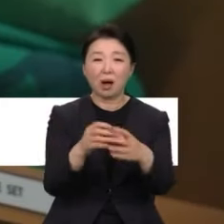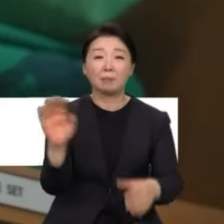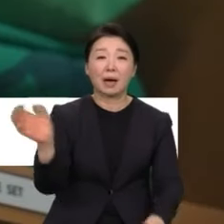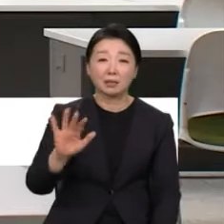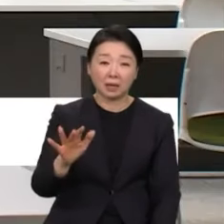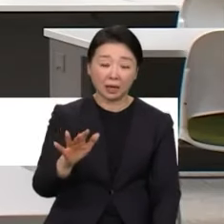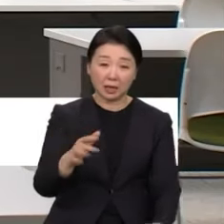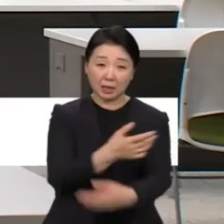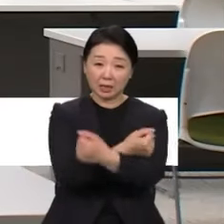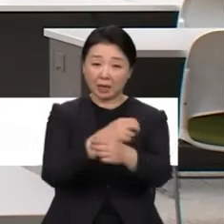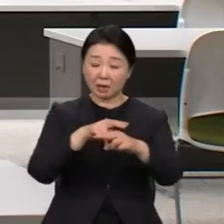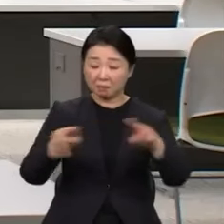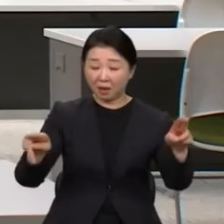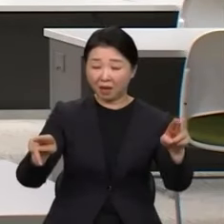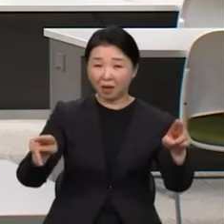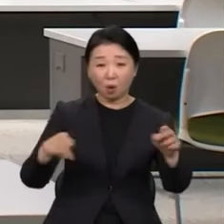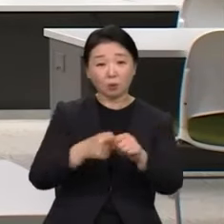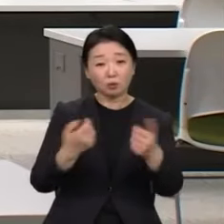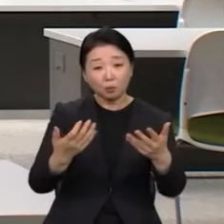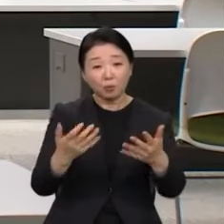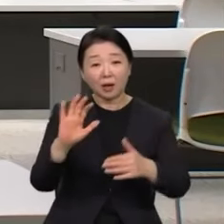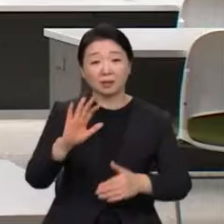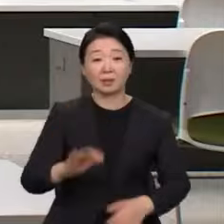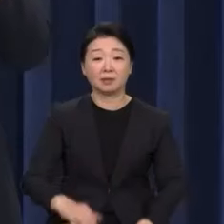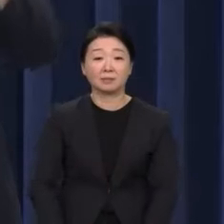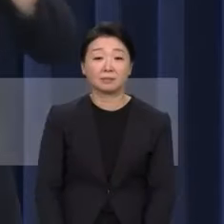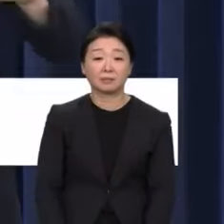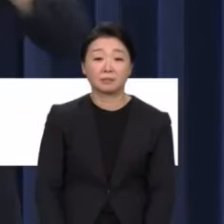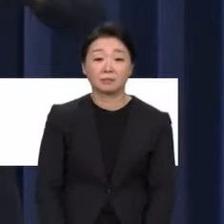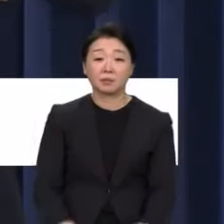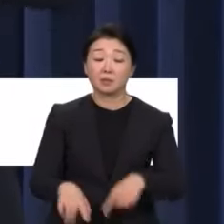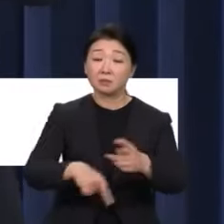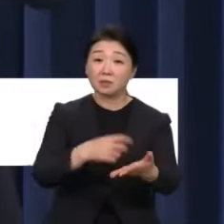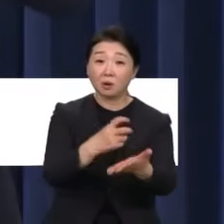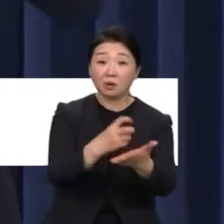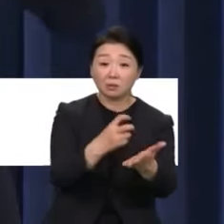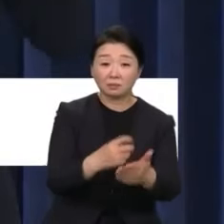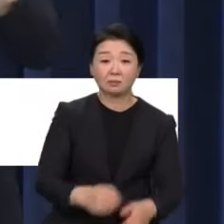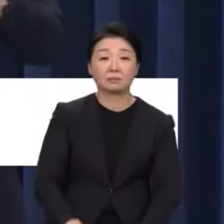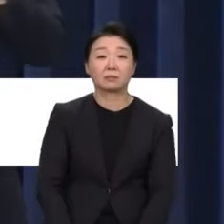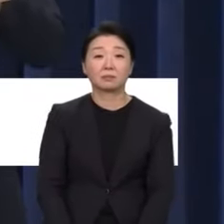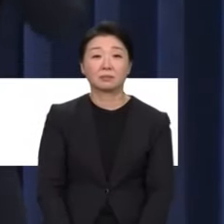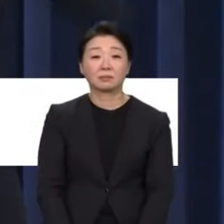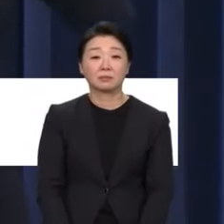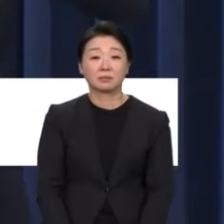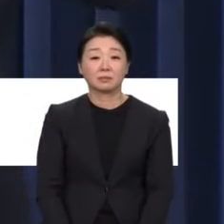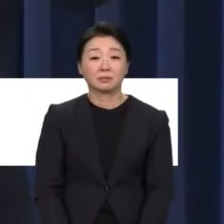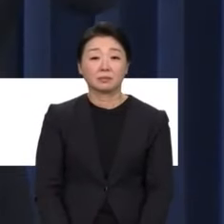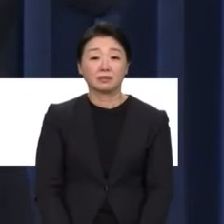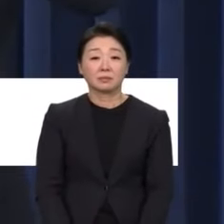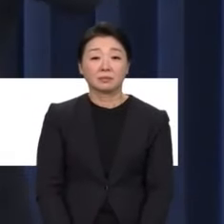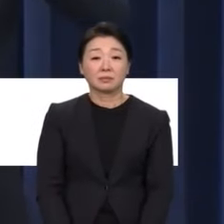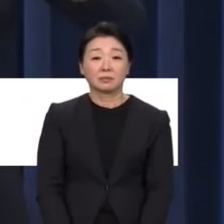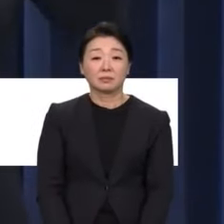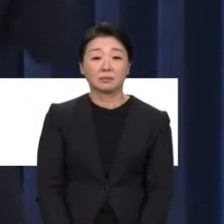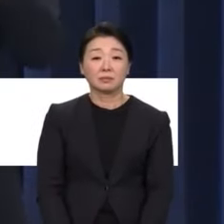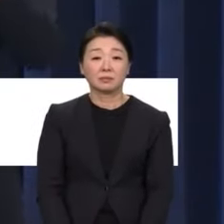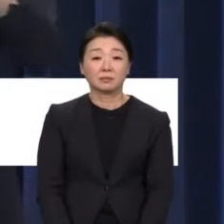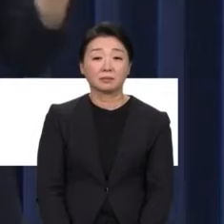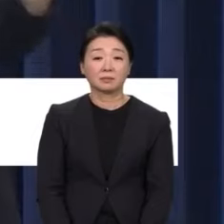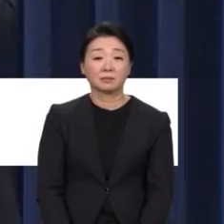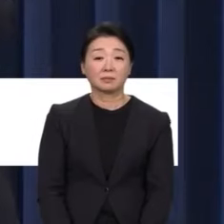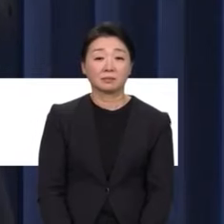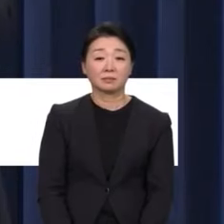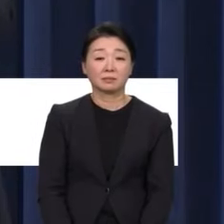있는 부득이한 경우도 아니라고 했습니다. 지금 정책에 반대해서 집단 진료 거부하는